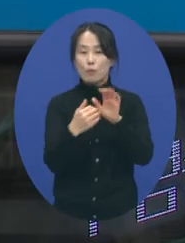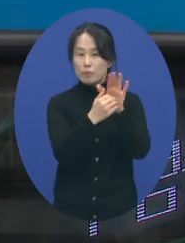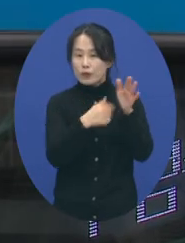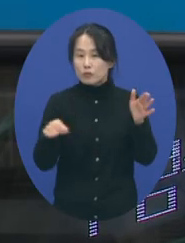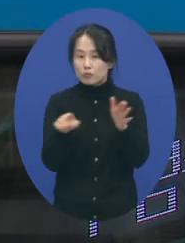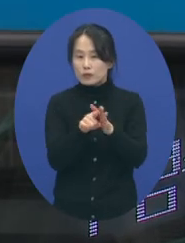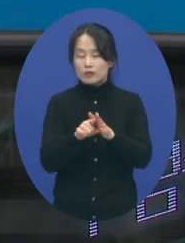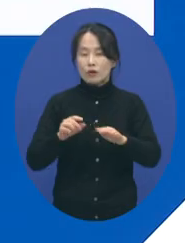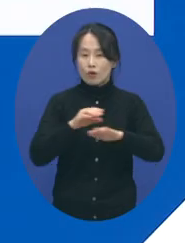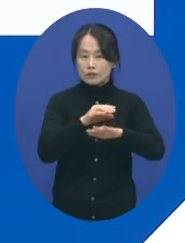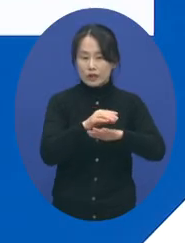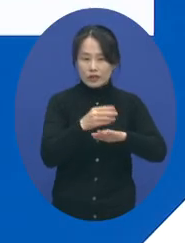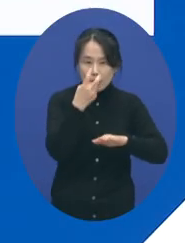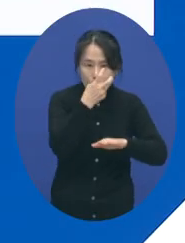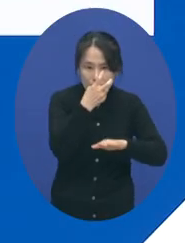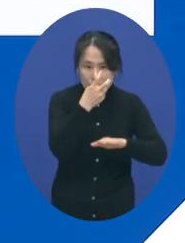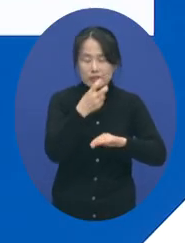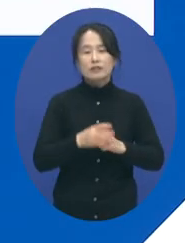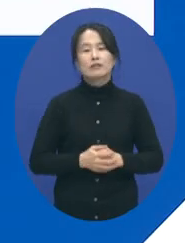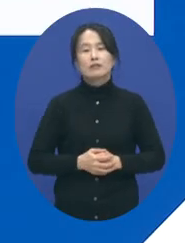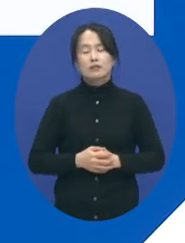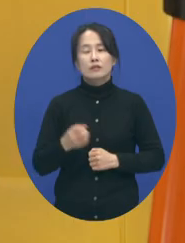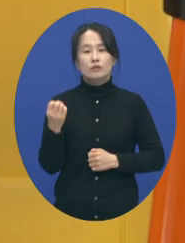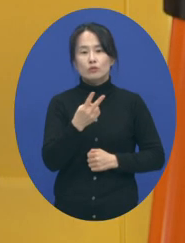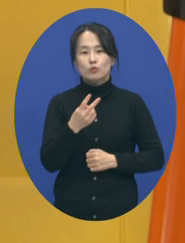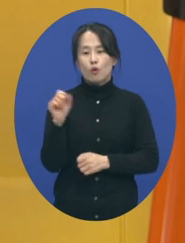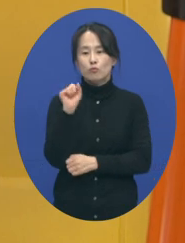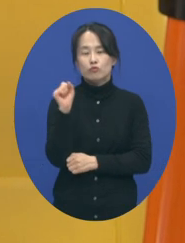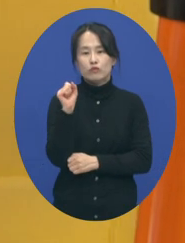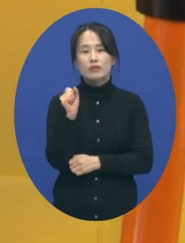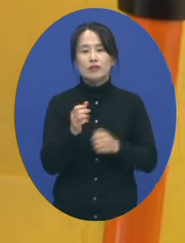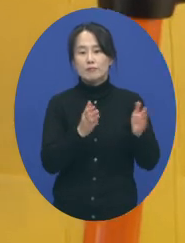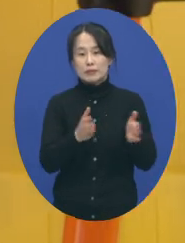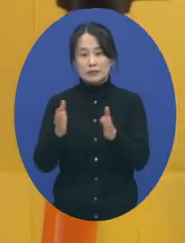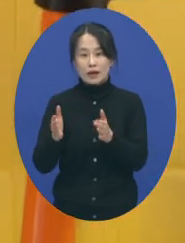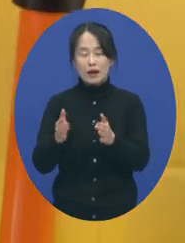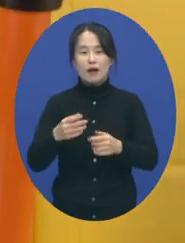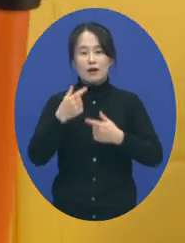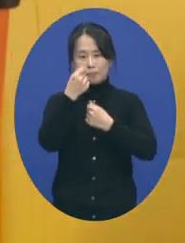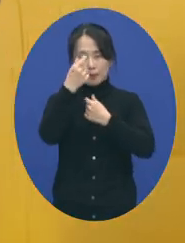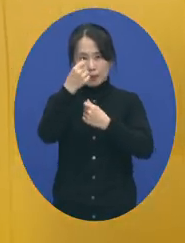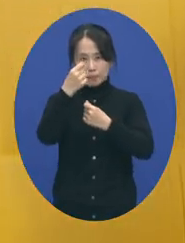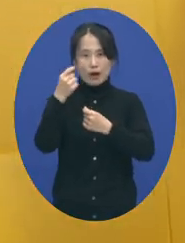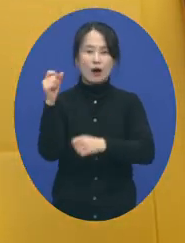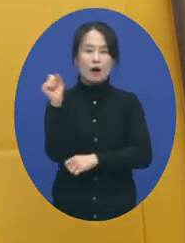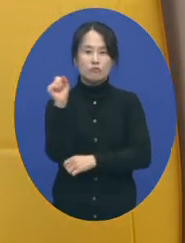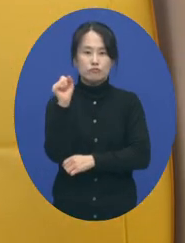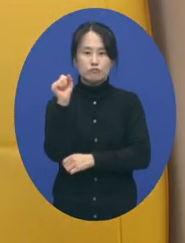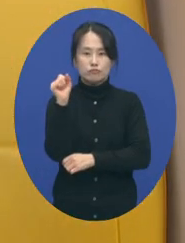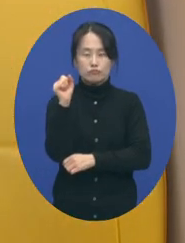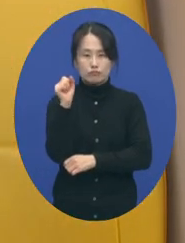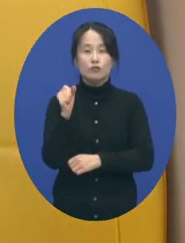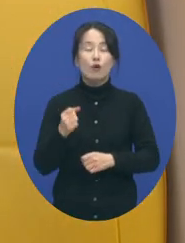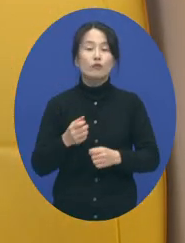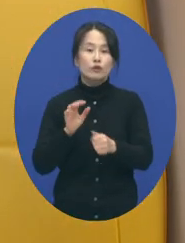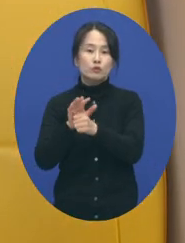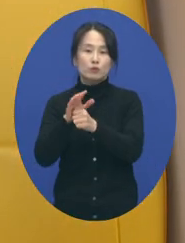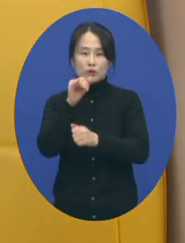관리와 교통사고 지수 관리를 강화하고 운행 시간과 배차 간격을 철저히 준수토록 해 정시성을 개선하는 등